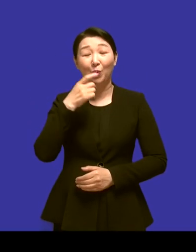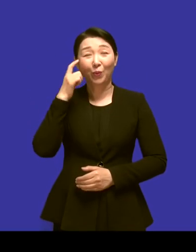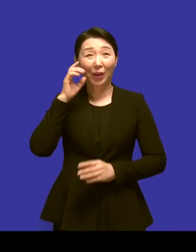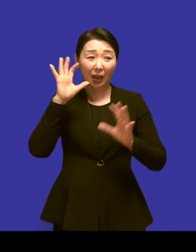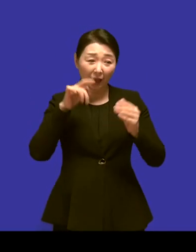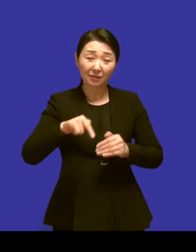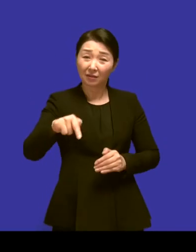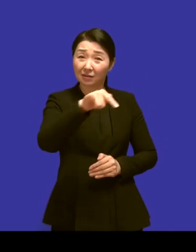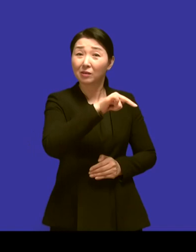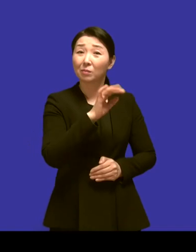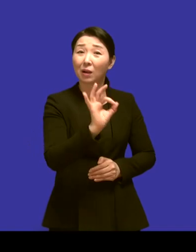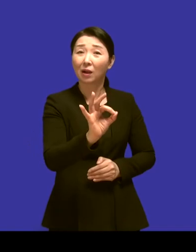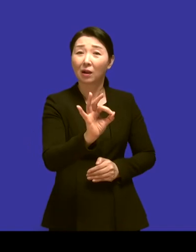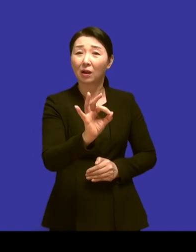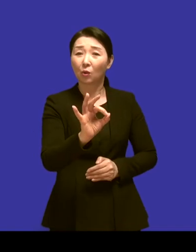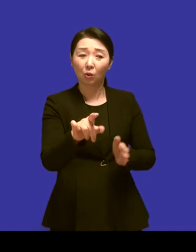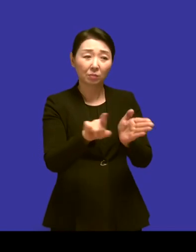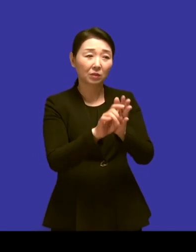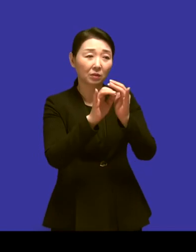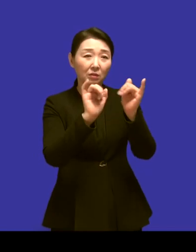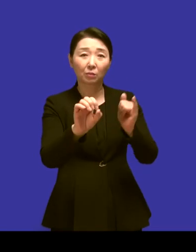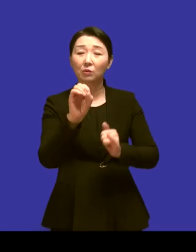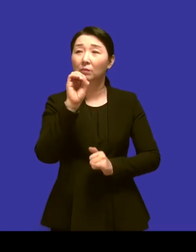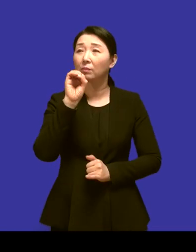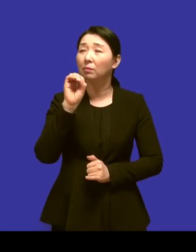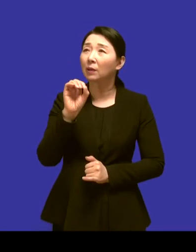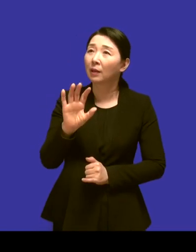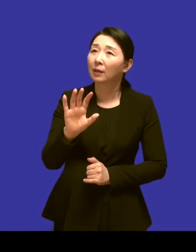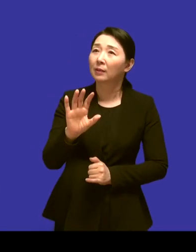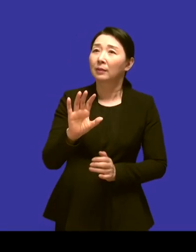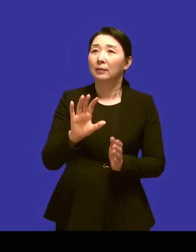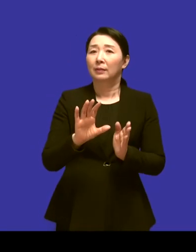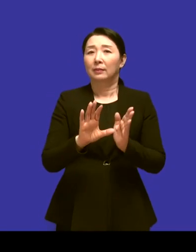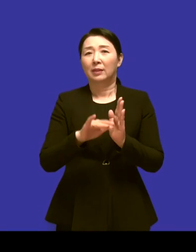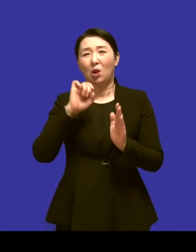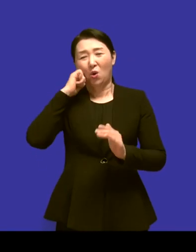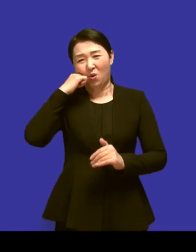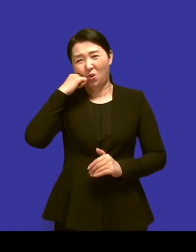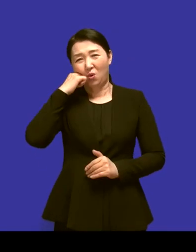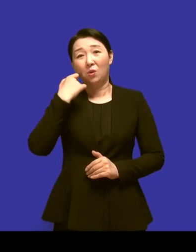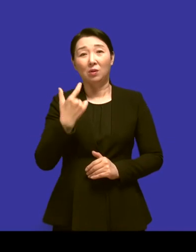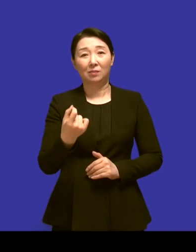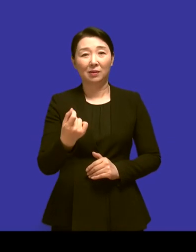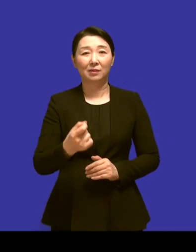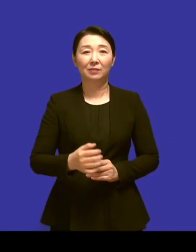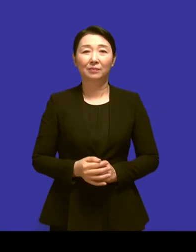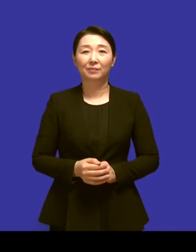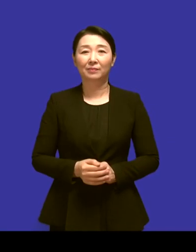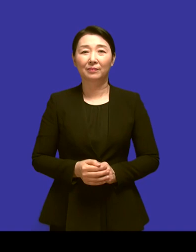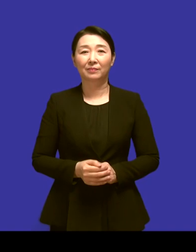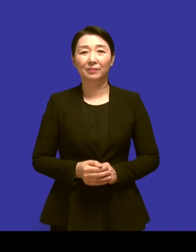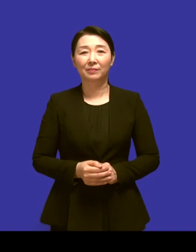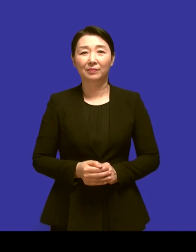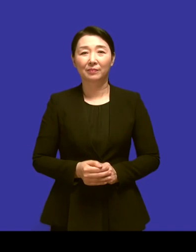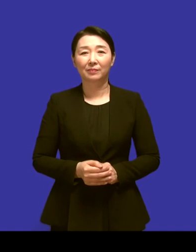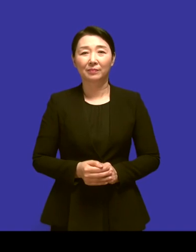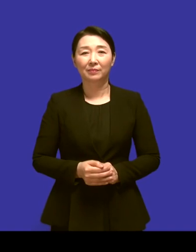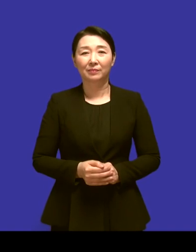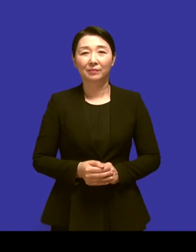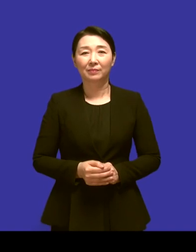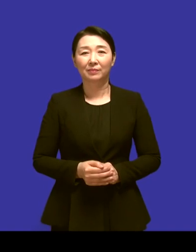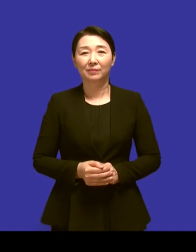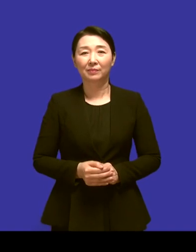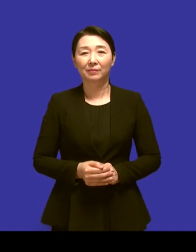아이들 요즘 사실 좀 뭔가 크리스천이라고 얘기하기에 좀 많이 어려워진 시대라고 생각을 해요. 뭔가